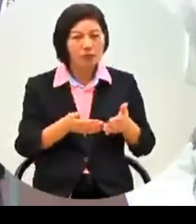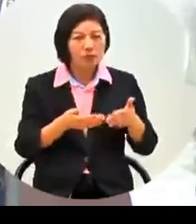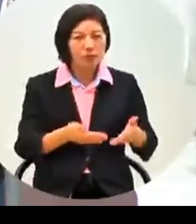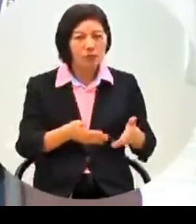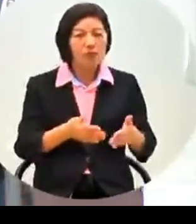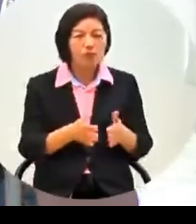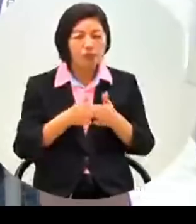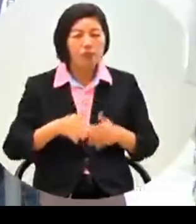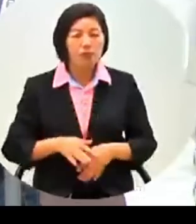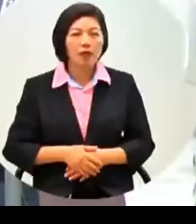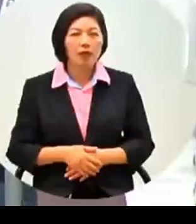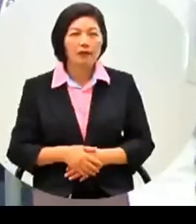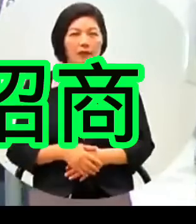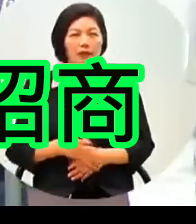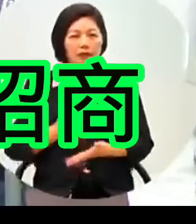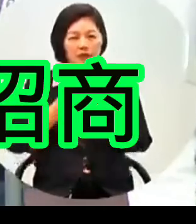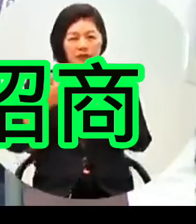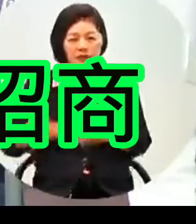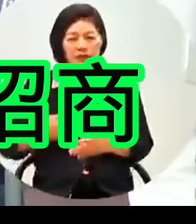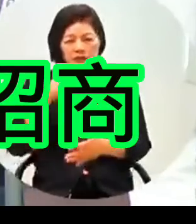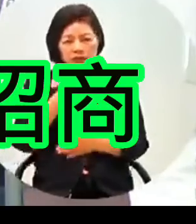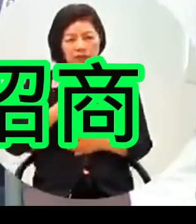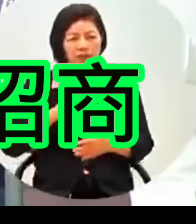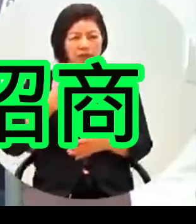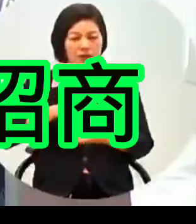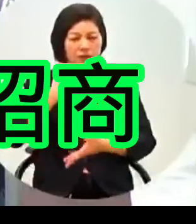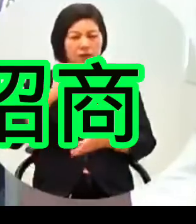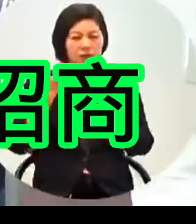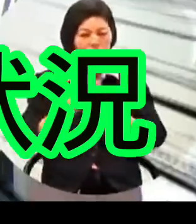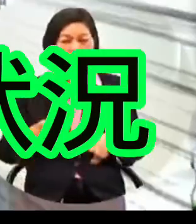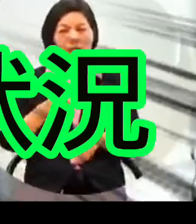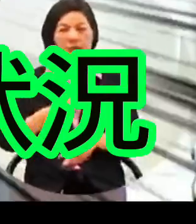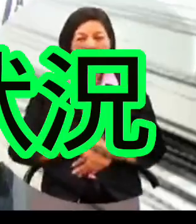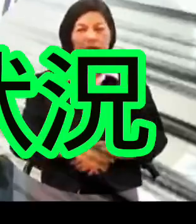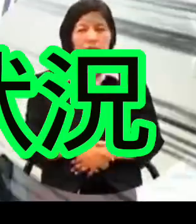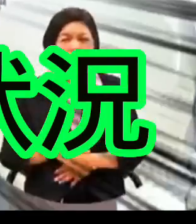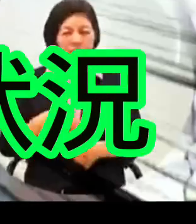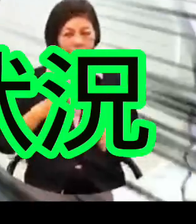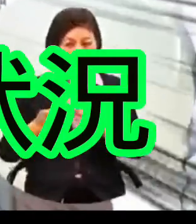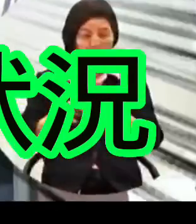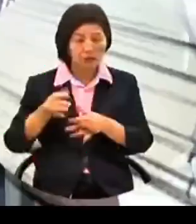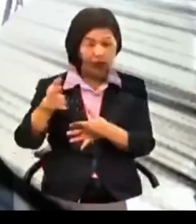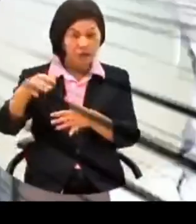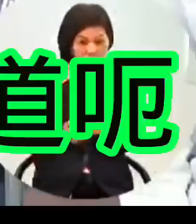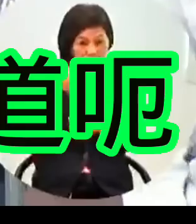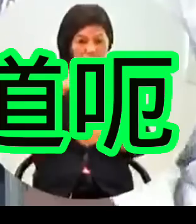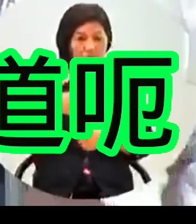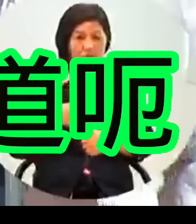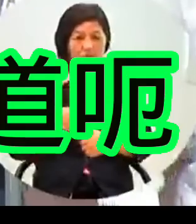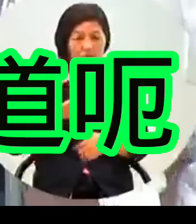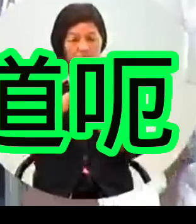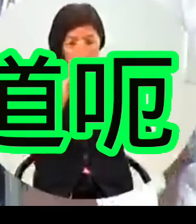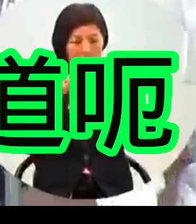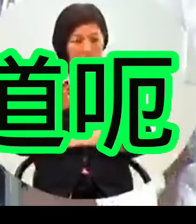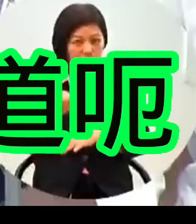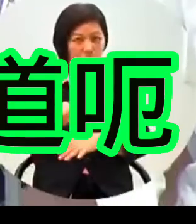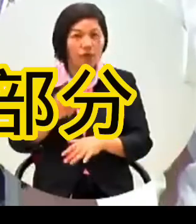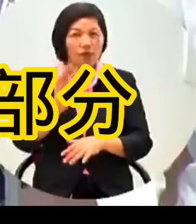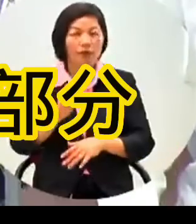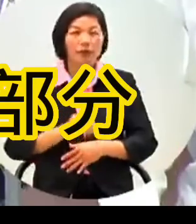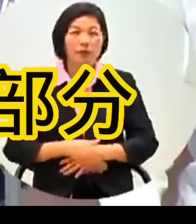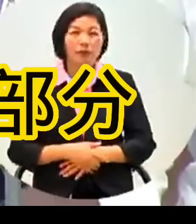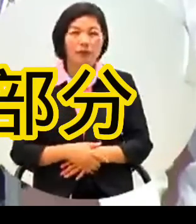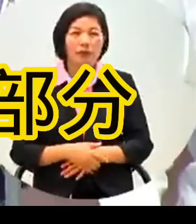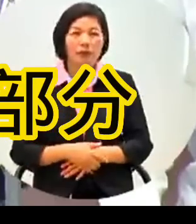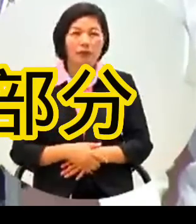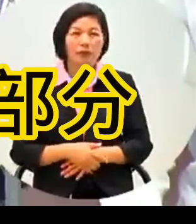尊重台积电的。 这不是尊重台积电，这是你高雄市政府在招商。有没有真的掌握状况？市长，你多久以前知道？ 他